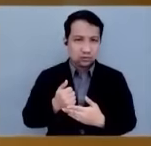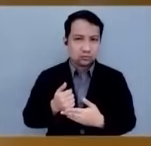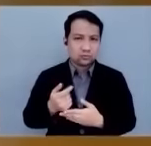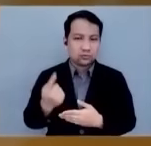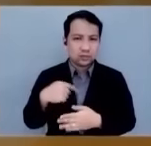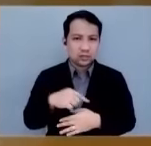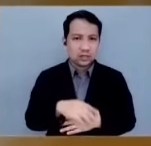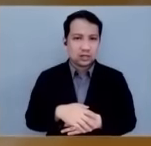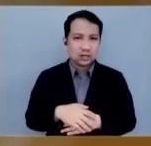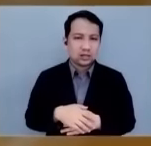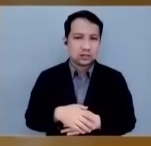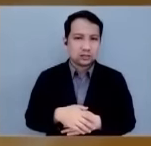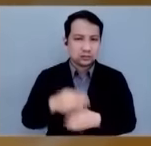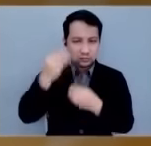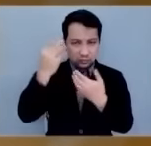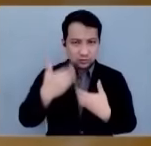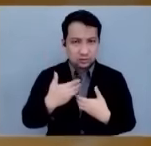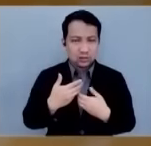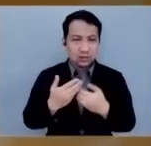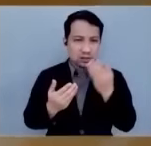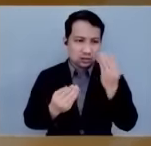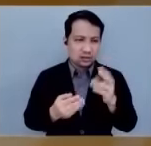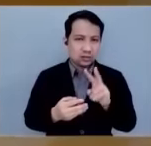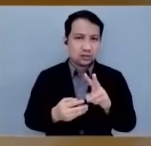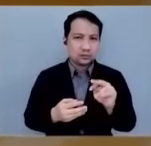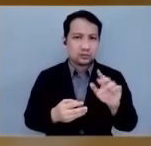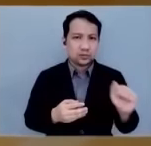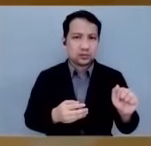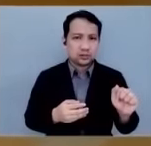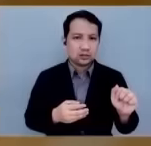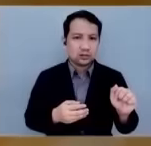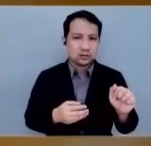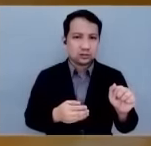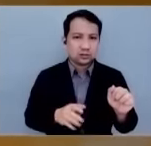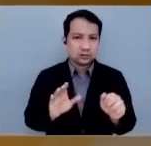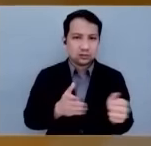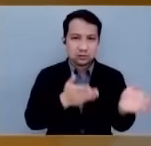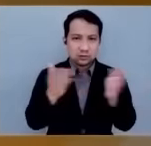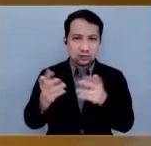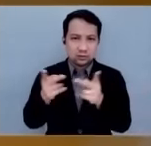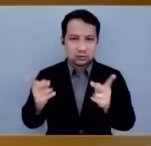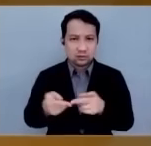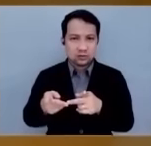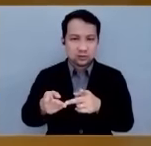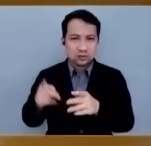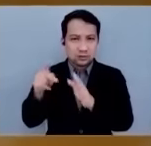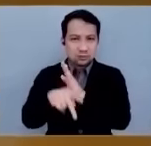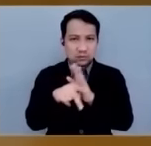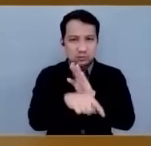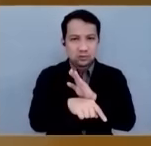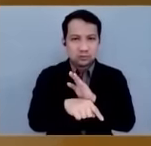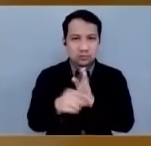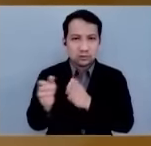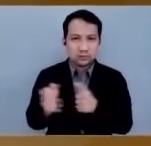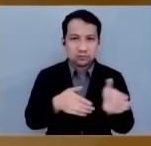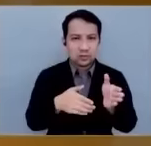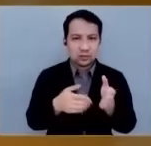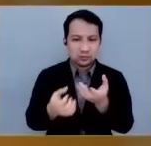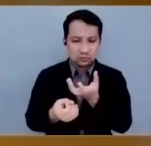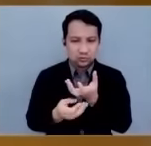May nakarating ding impormasyon kay Vina na kataya ng aso ang naturang lugar. Posible raw na binalak lutuin si